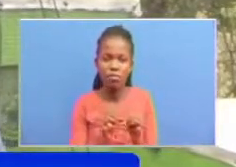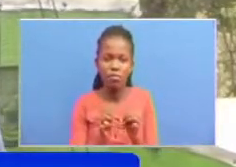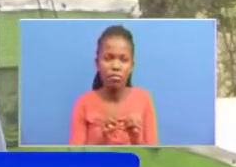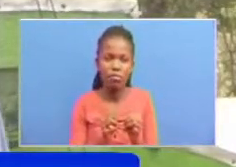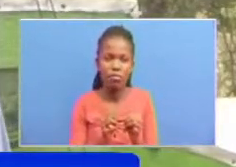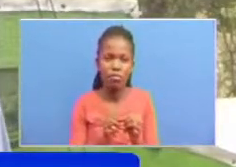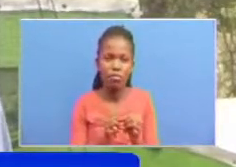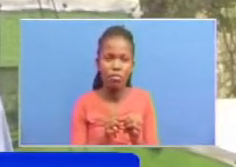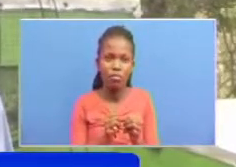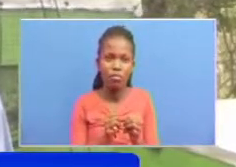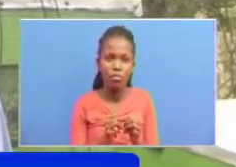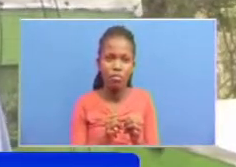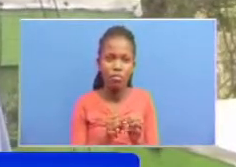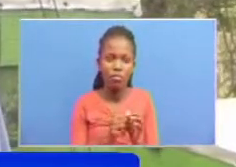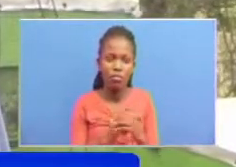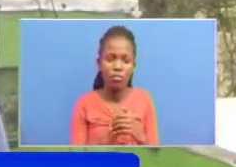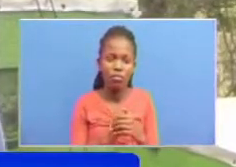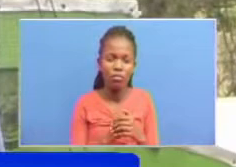ite uthama.